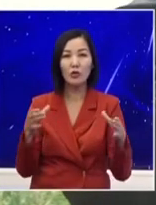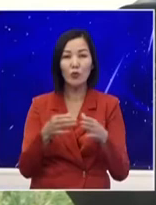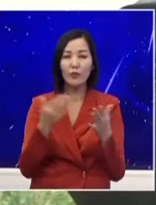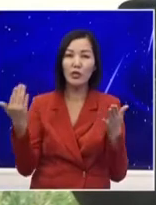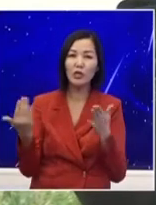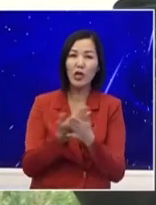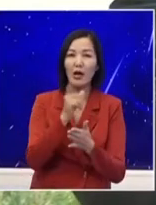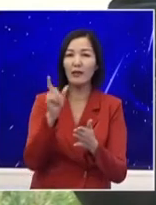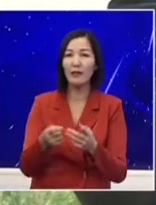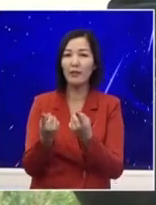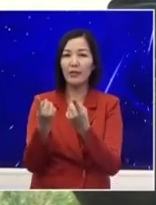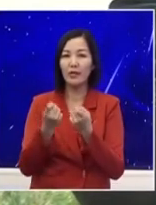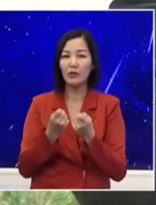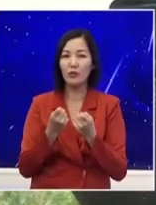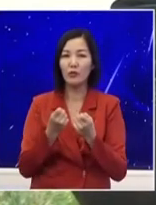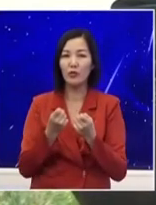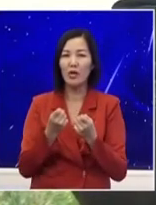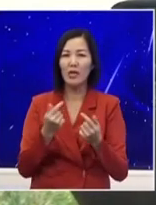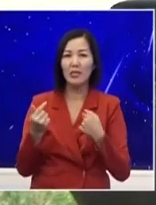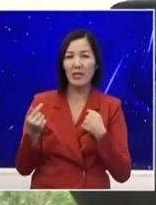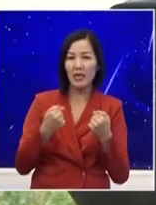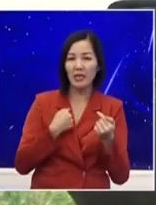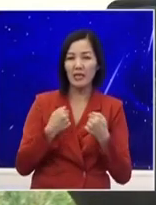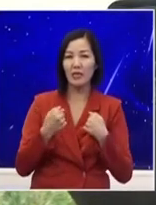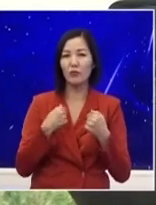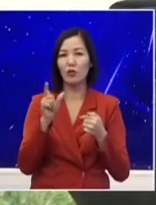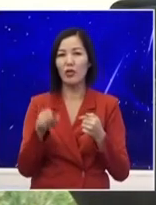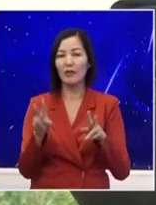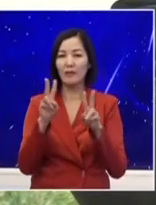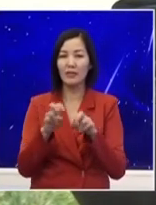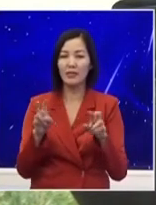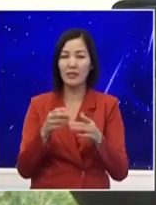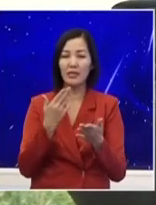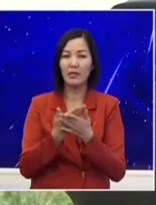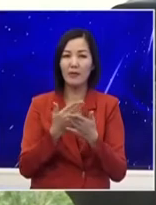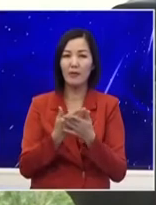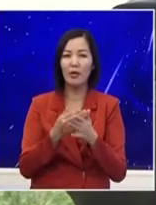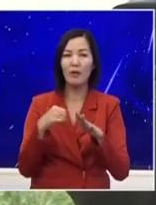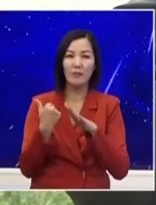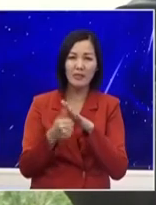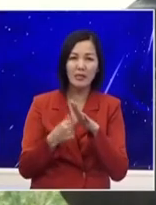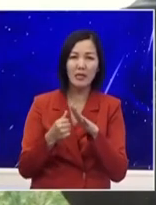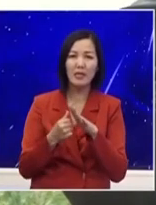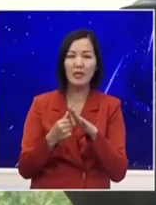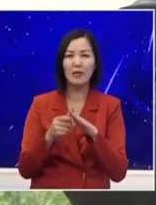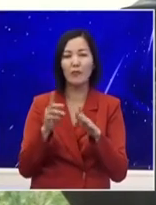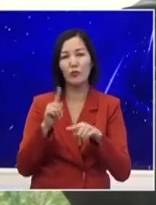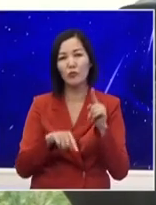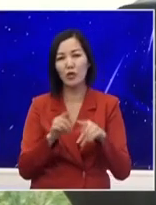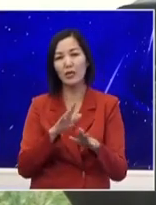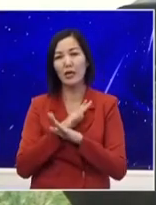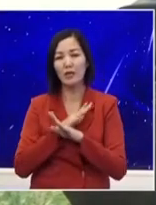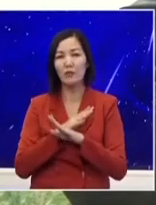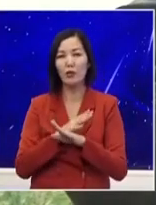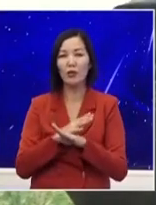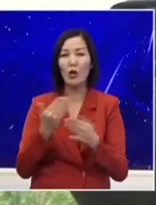адамды тарту үшін әдейі күйзеліске түскен жандарды іздейді. Мысалы, біреу жақынын жоғалтады, біреу жұмысынан айырылады, тоқырап жүреді. Осындай өмірлік